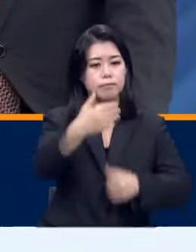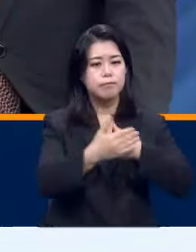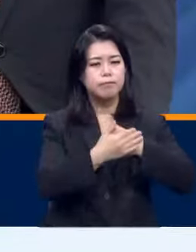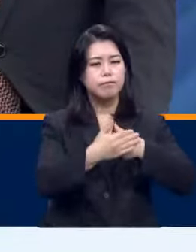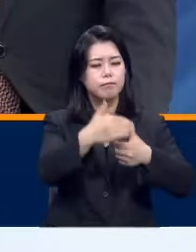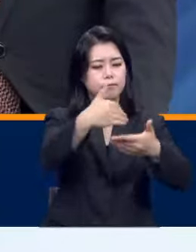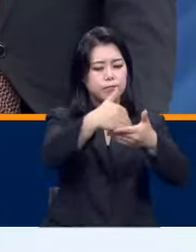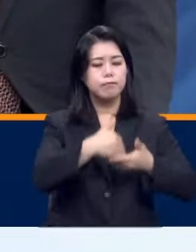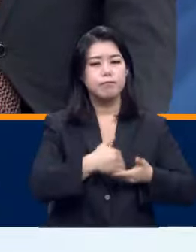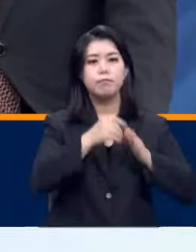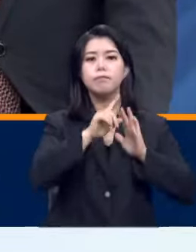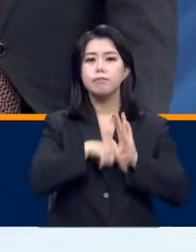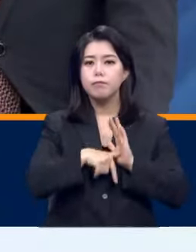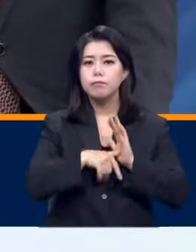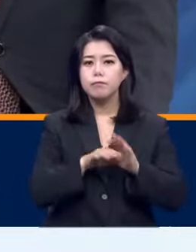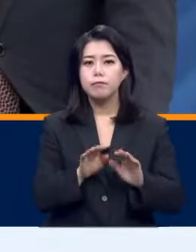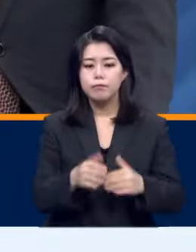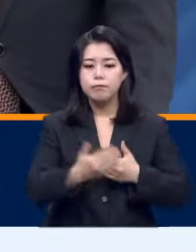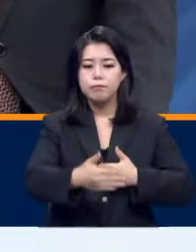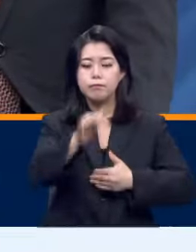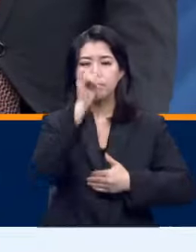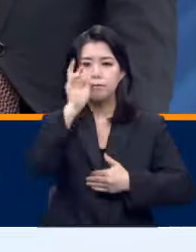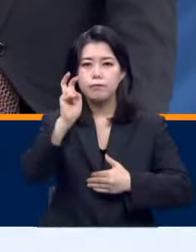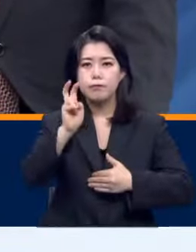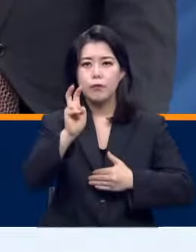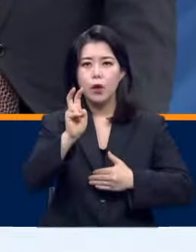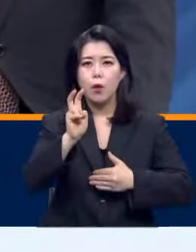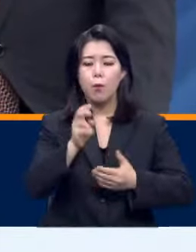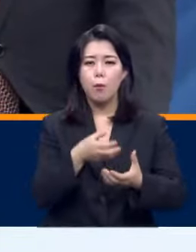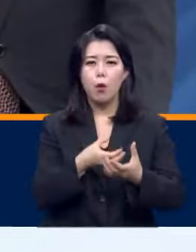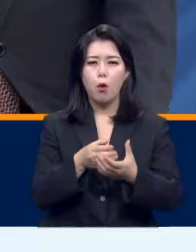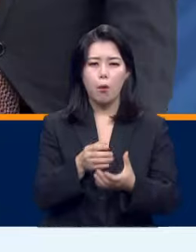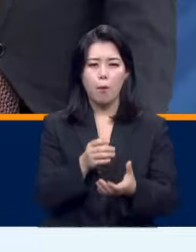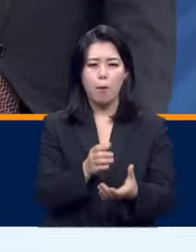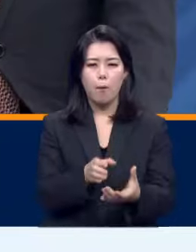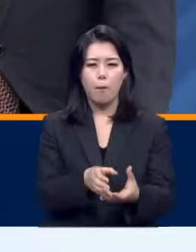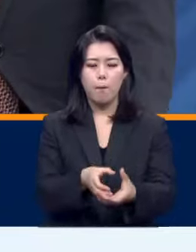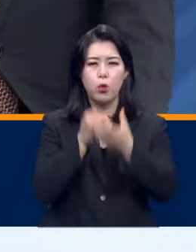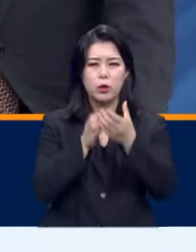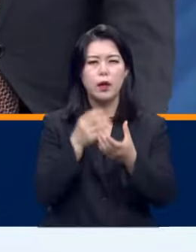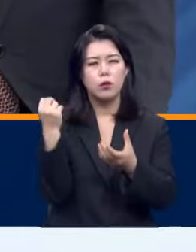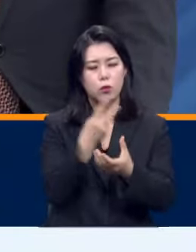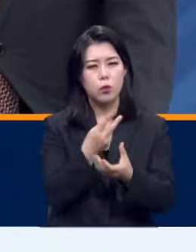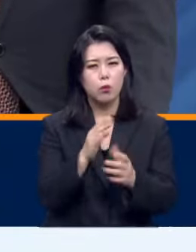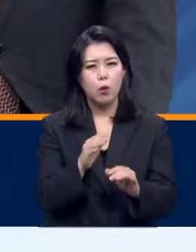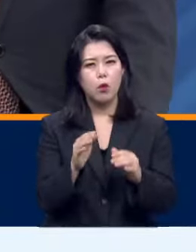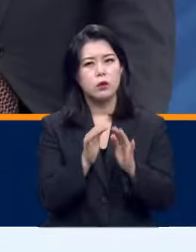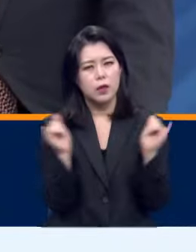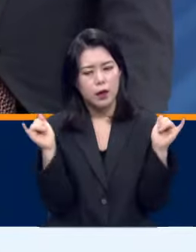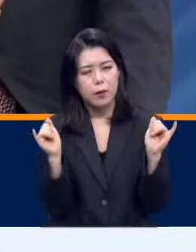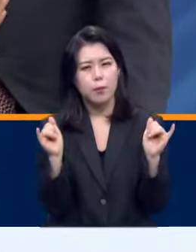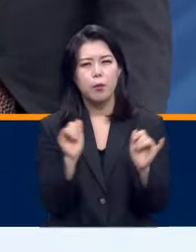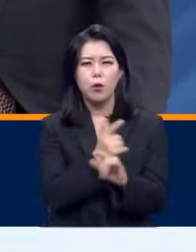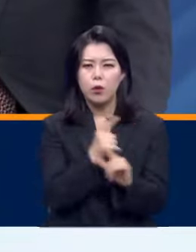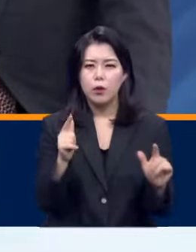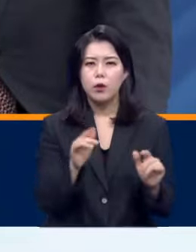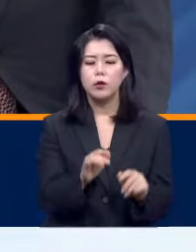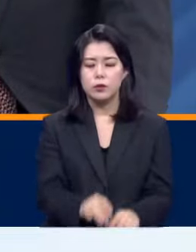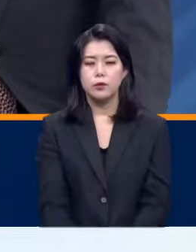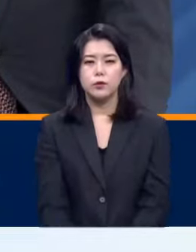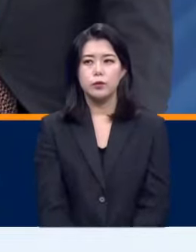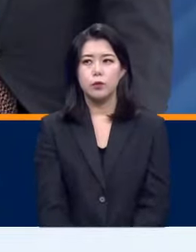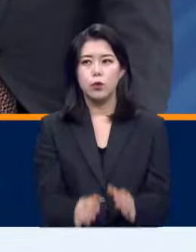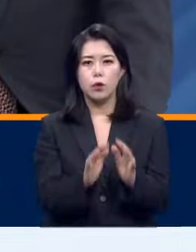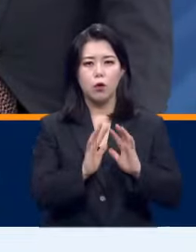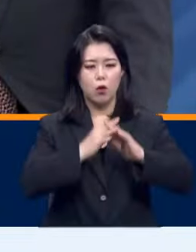요청들이 처음 들어왔을 때부터 이제 단계가 있었겠죠 포탄과 군수물자 포함해서 인력에 대해서 특히 인력에 대해서는 좀